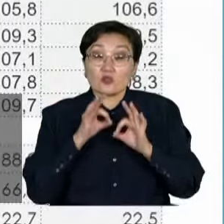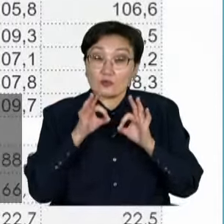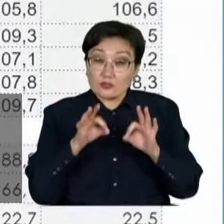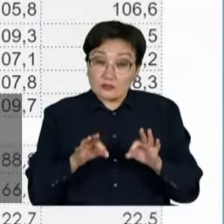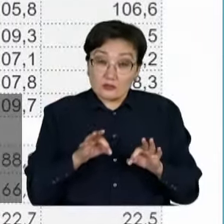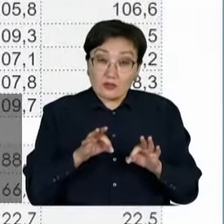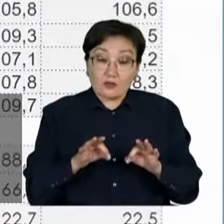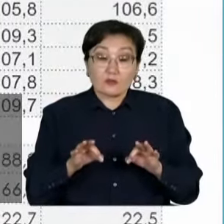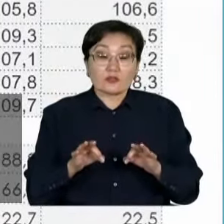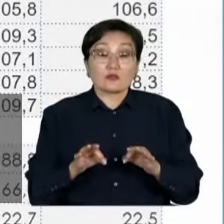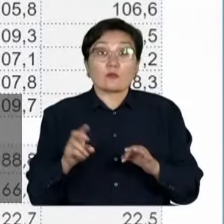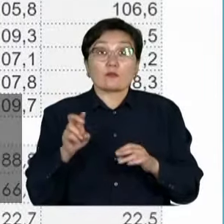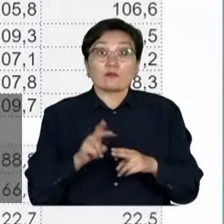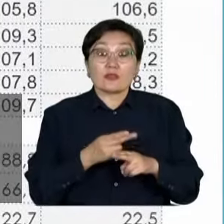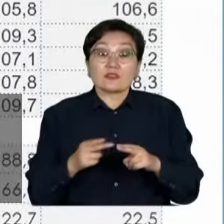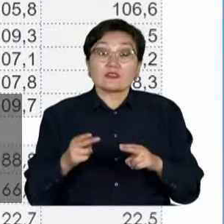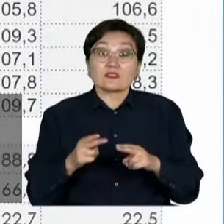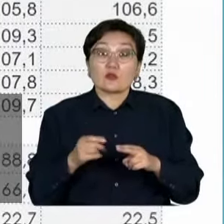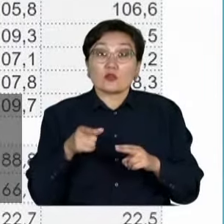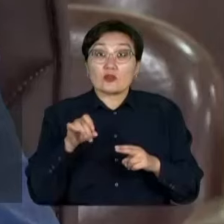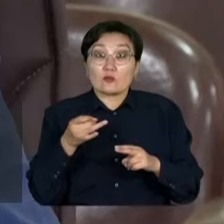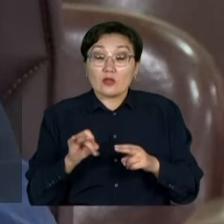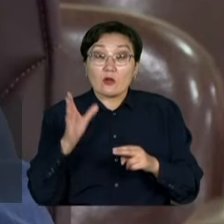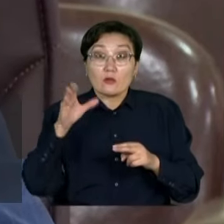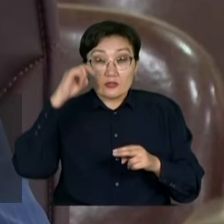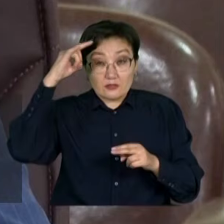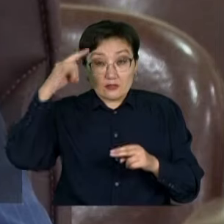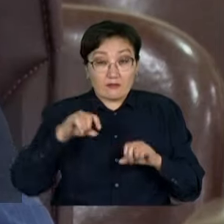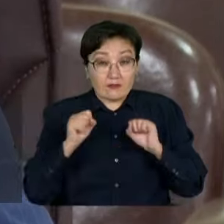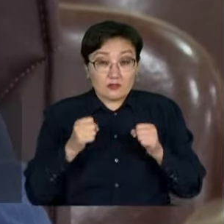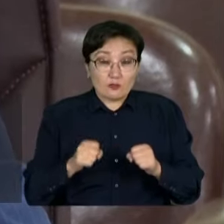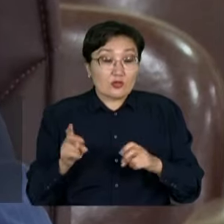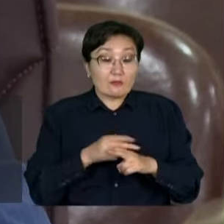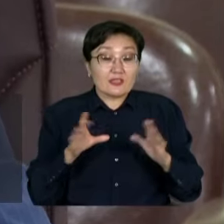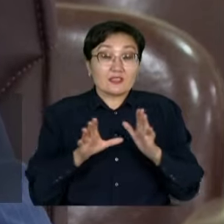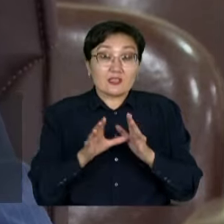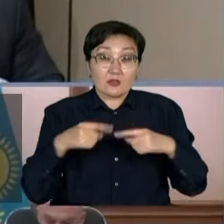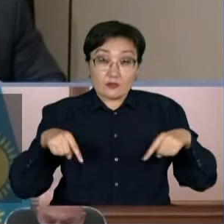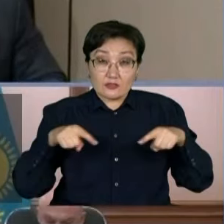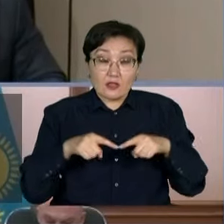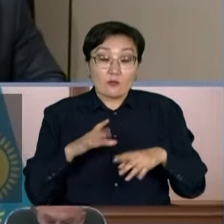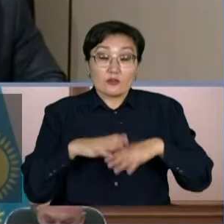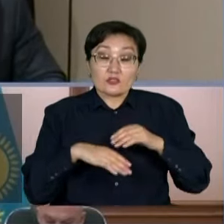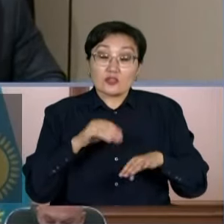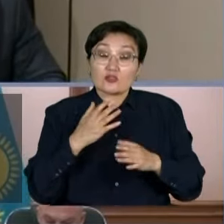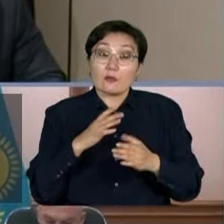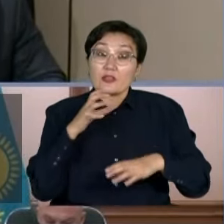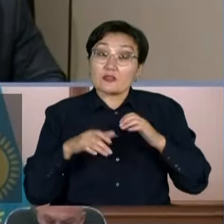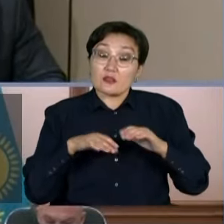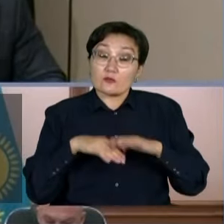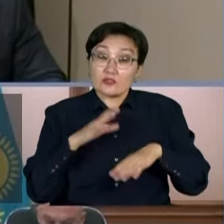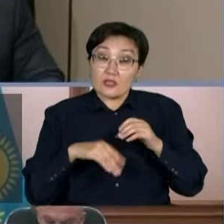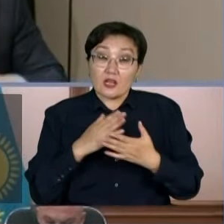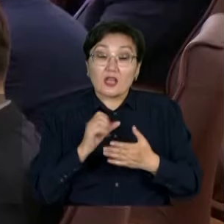что безуглеродное будущее Казахстана невозможно без атомной энергетики. По его словам, мировая практика подтверждает, АЭС